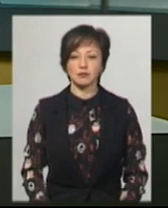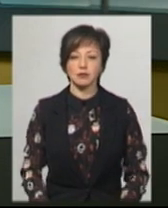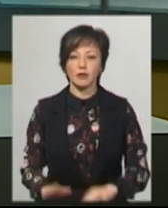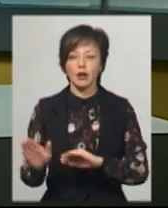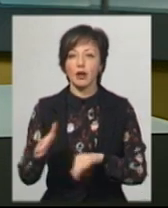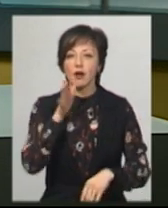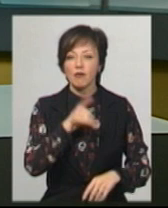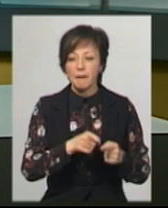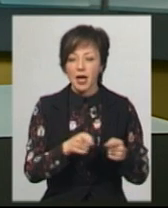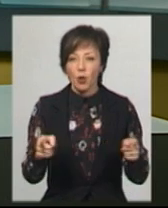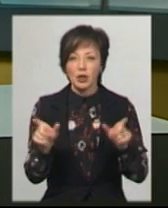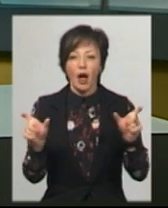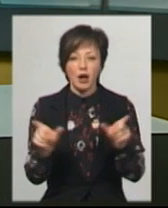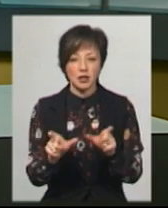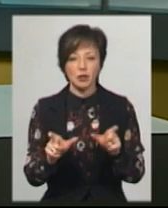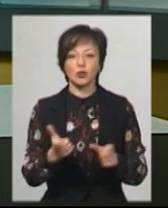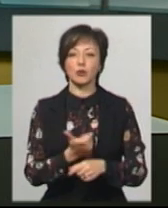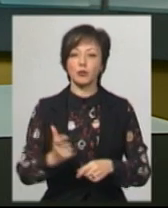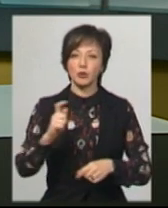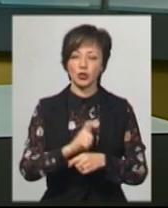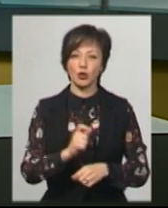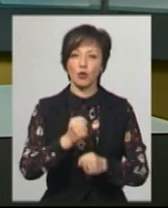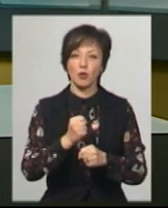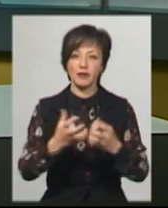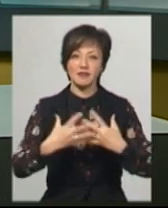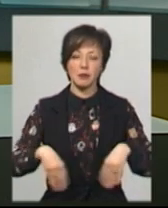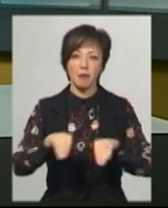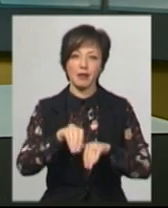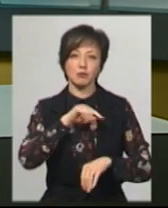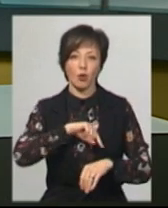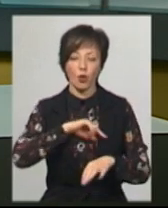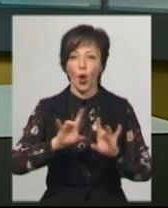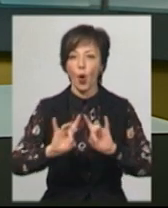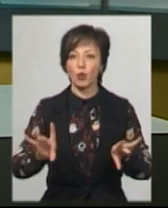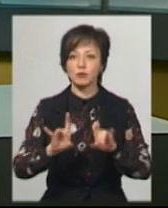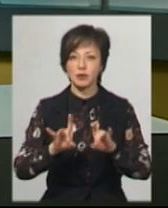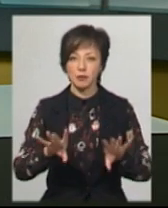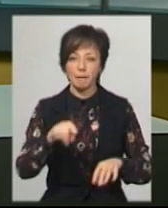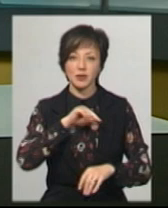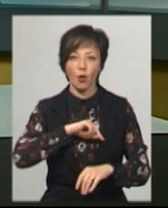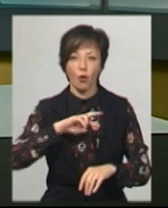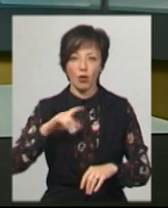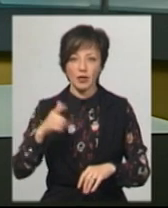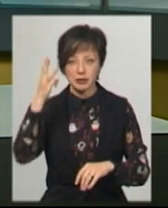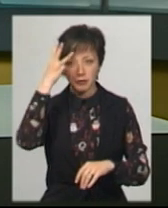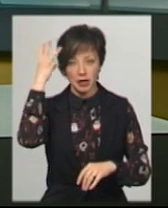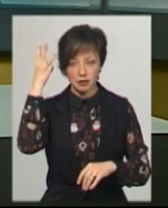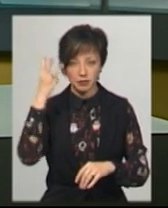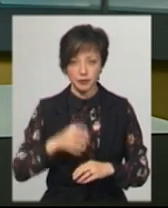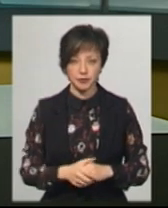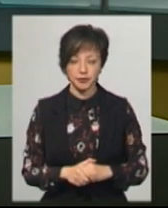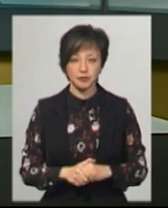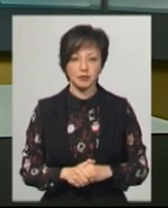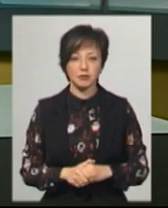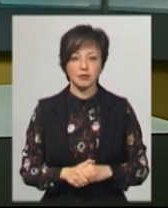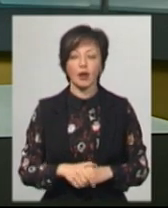У період карантину побільшало роботи у сімейних психологів. Про це Суспільному розповіла практикуючий психолог із Хмельницького Альона